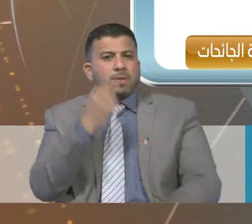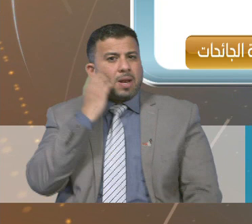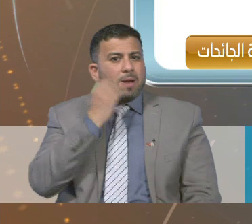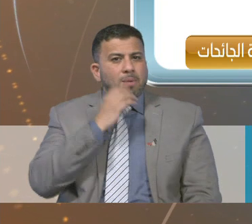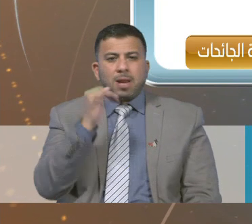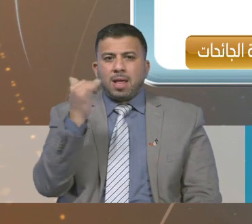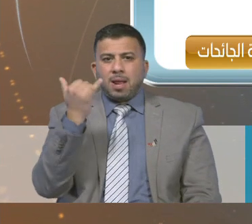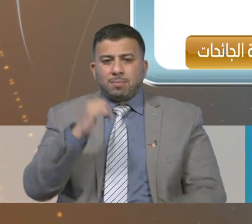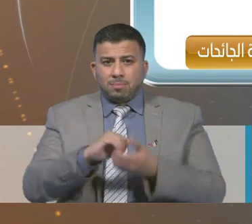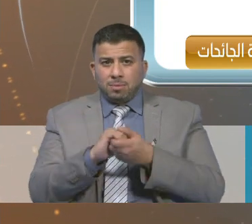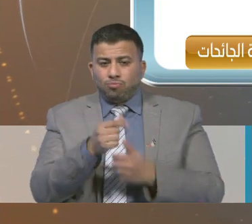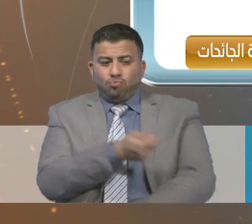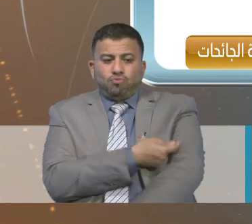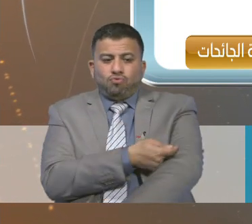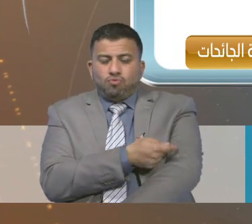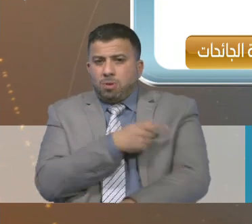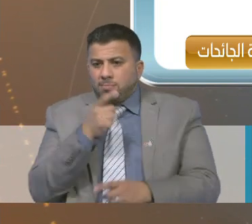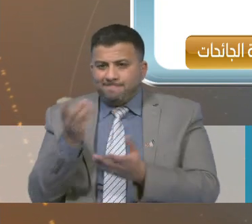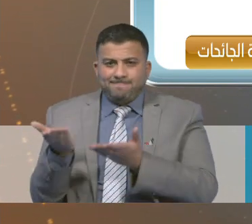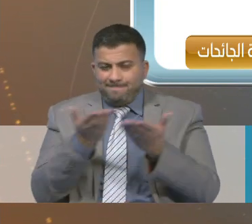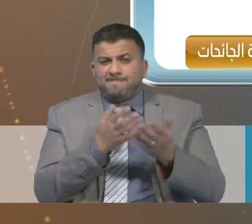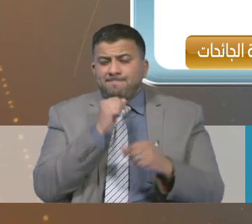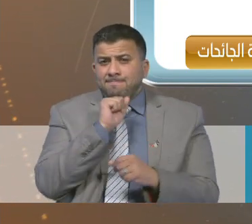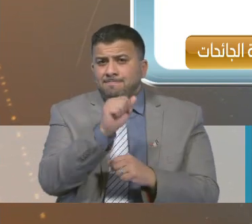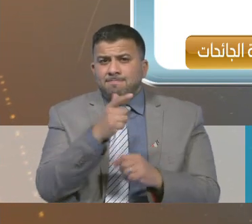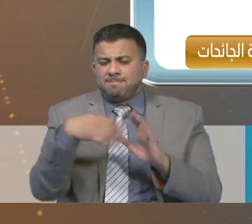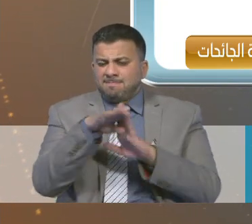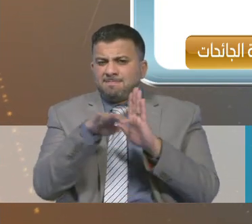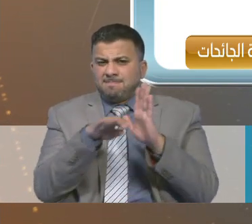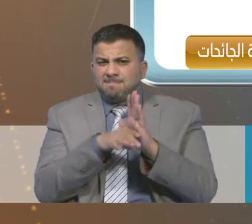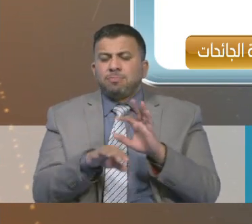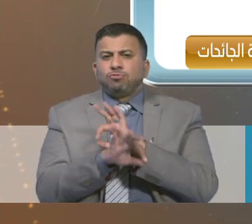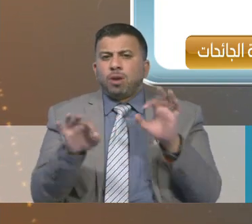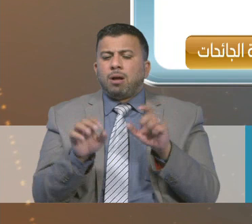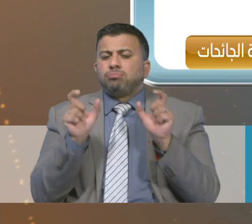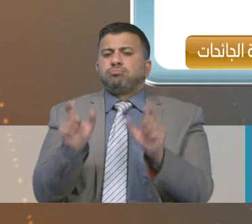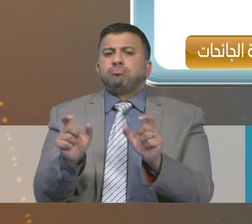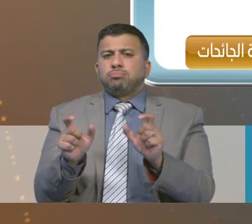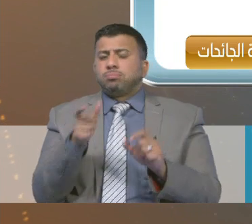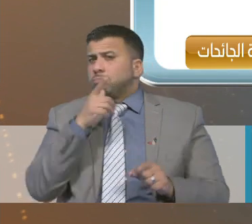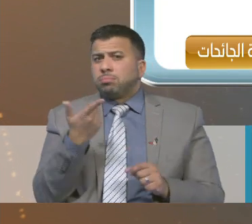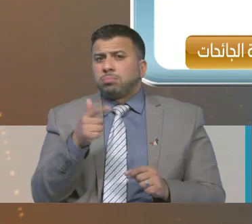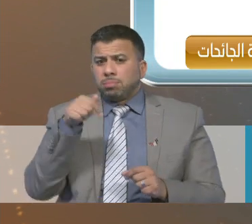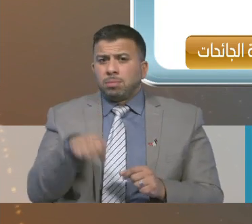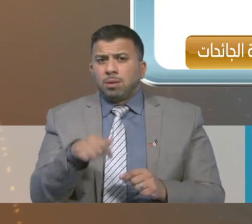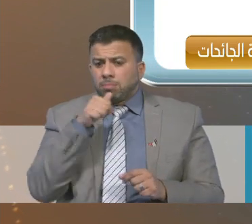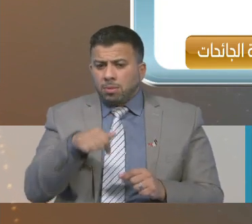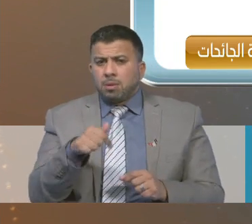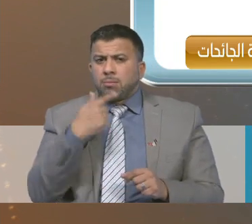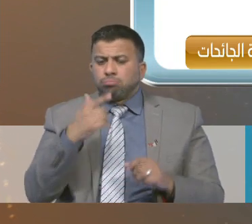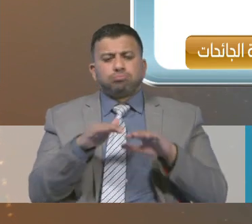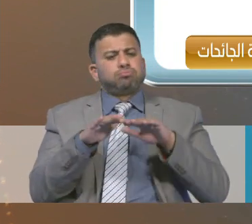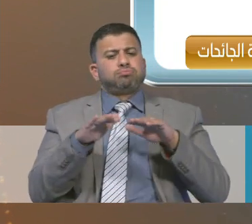العربية المتحدة واتخاذ الإجراءات الاحتياطية، وهم حالتهم مستقرة